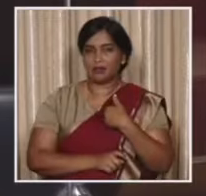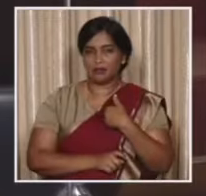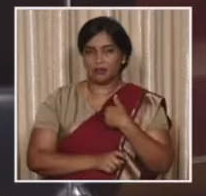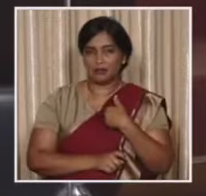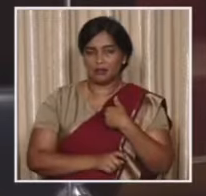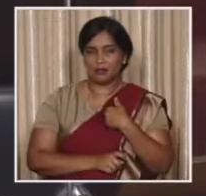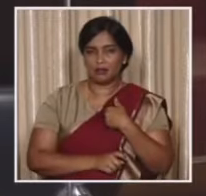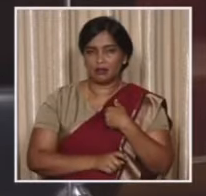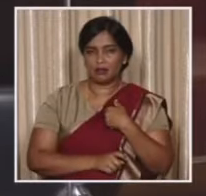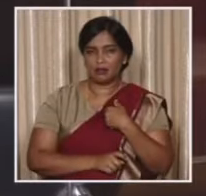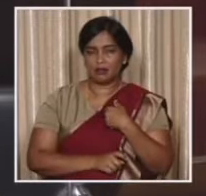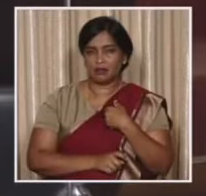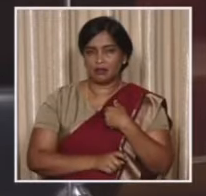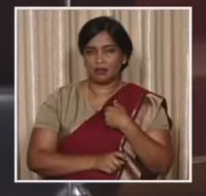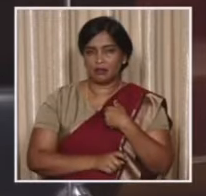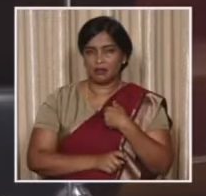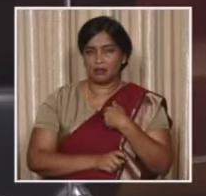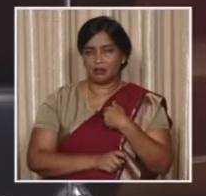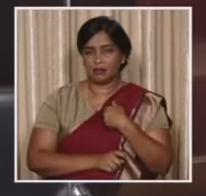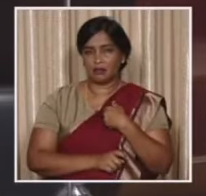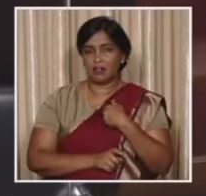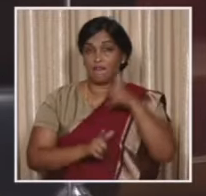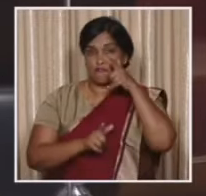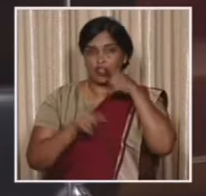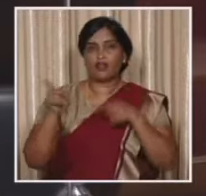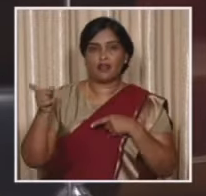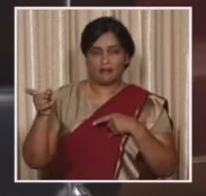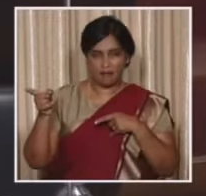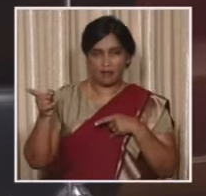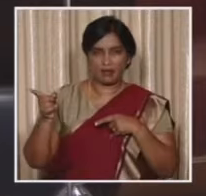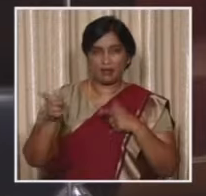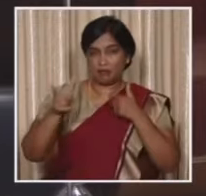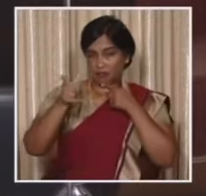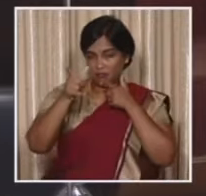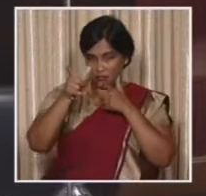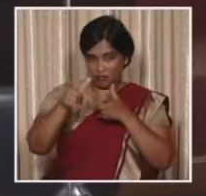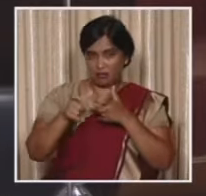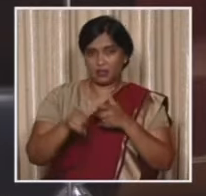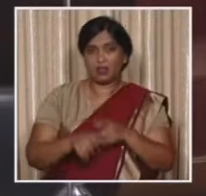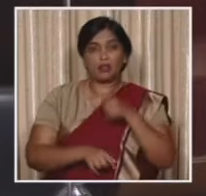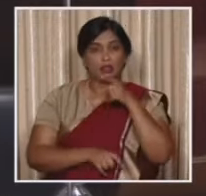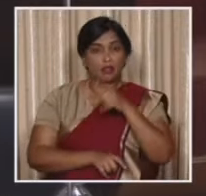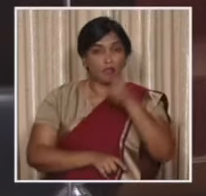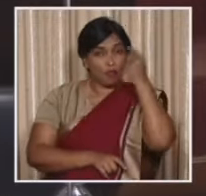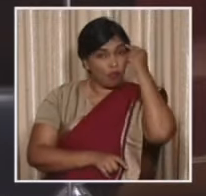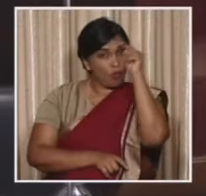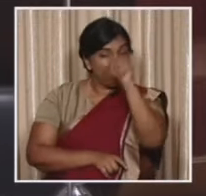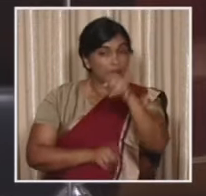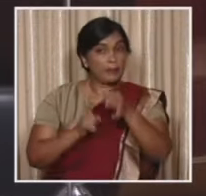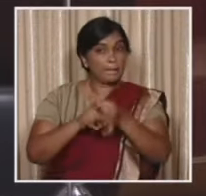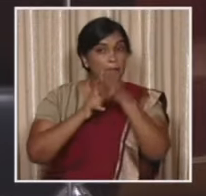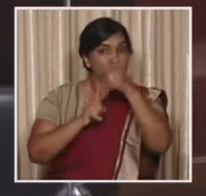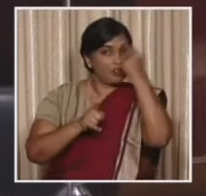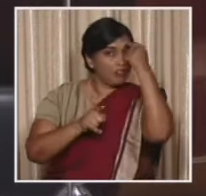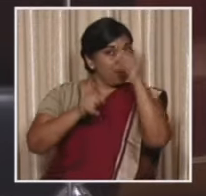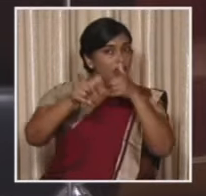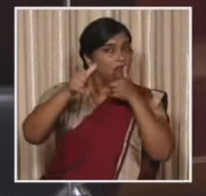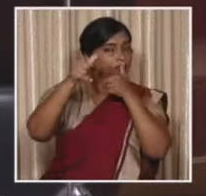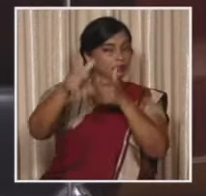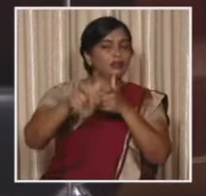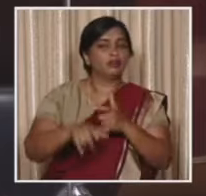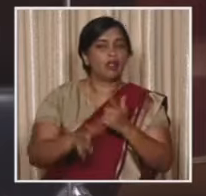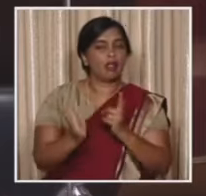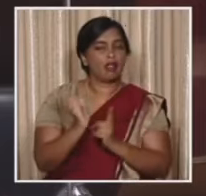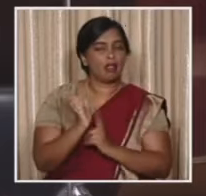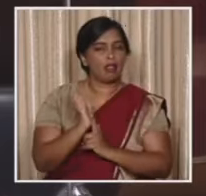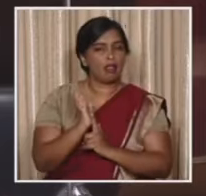beri tiba, ekatiada video ek beri tiba, itu bagai target kalle beri tiba, wasra